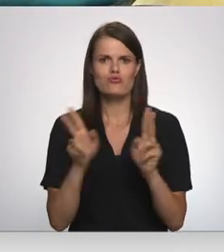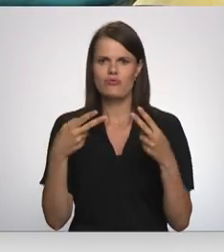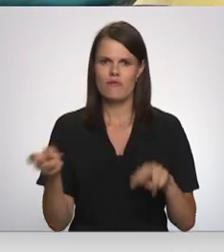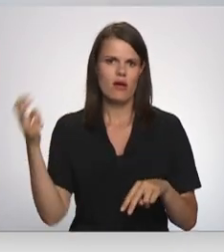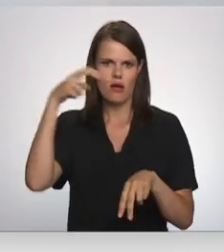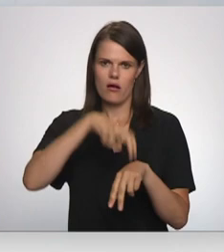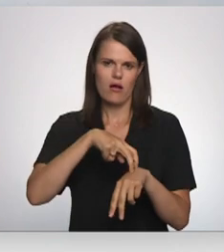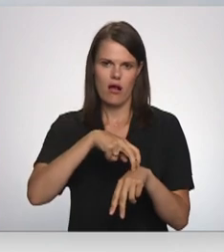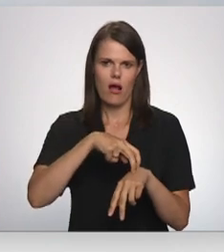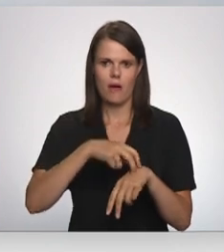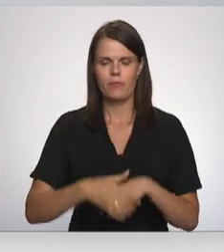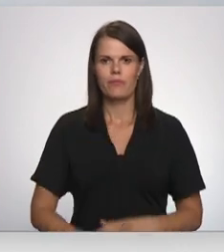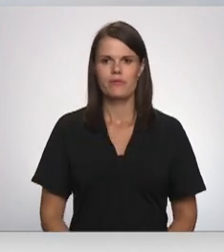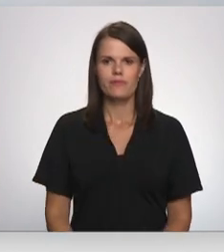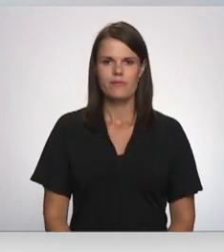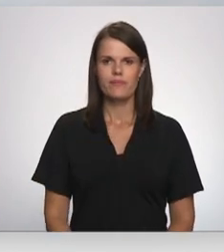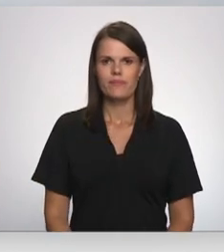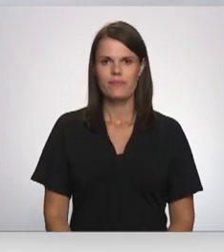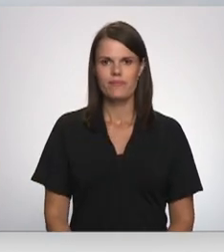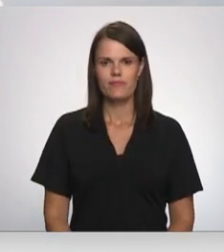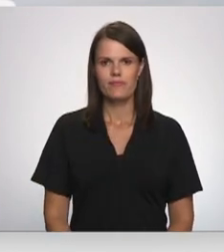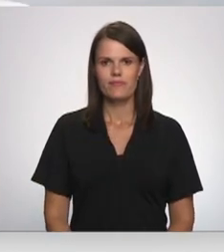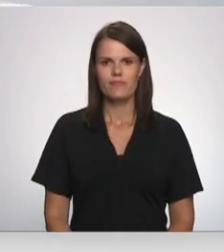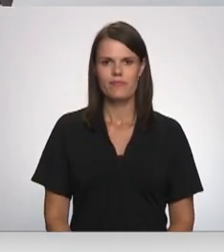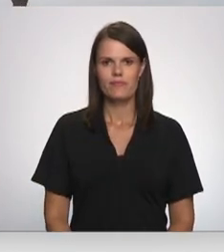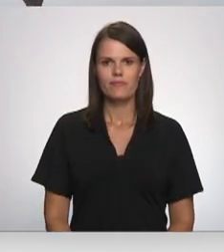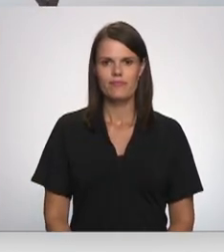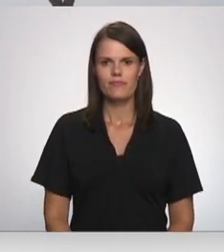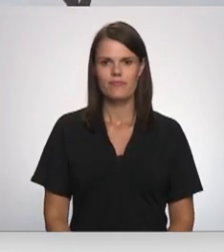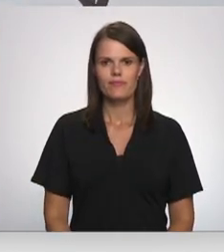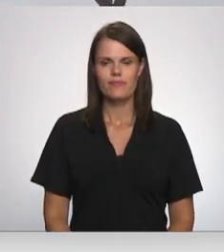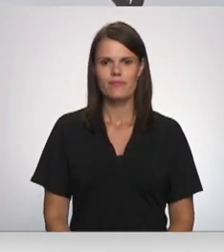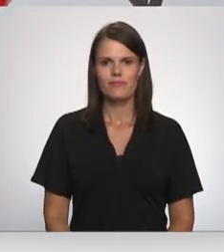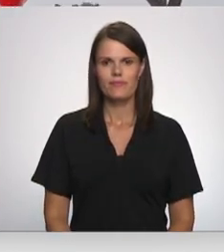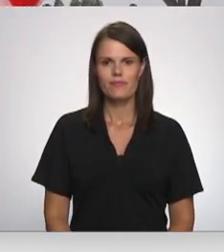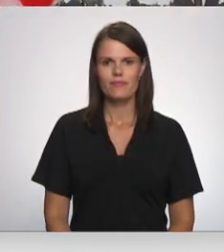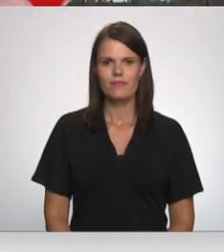nekāpt. Elīna Lapiņa, Santa Adamsona, Envats Mosakovskis, Vidzemes televīzija.